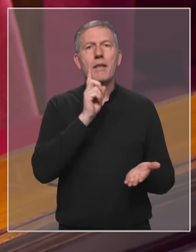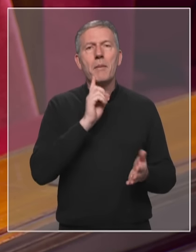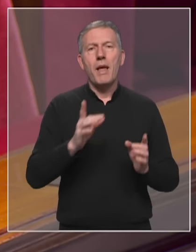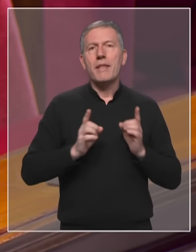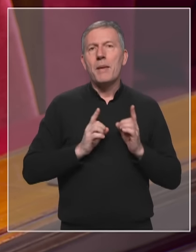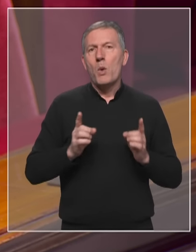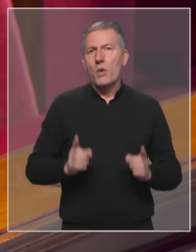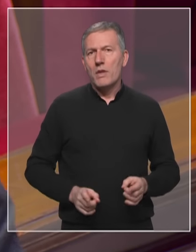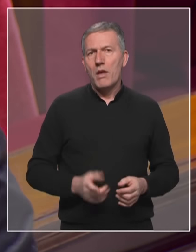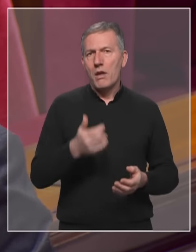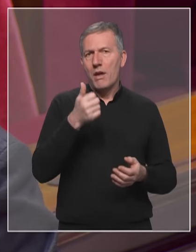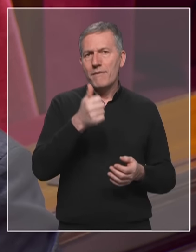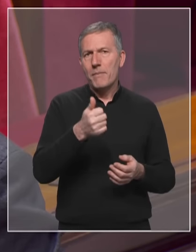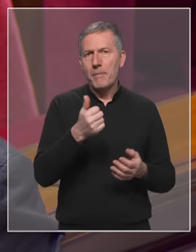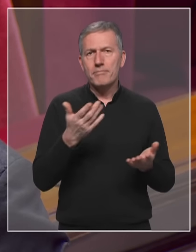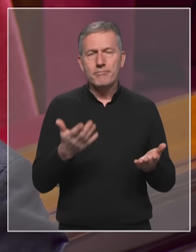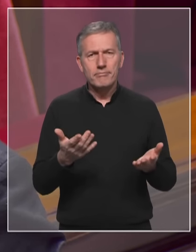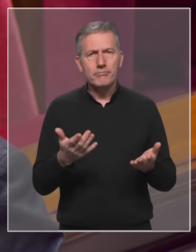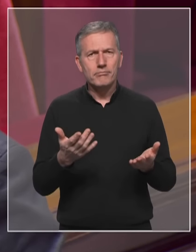Emeline Cabidi,